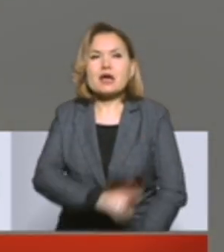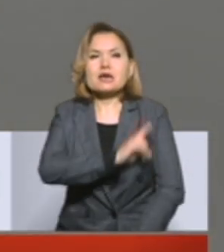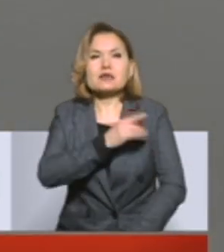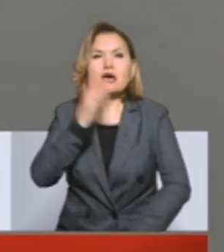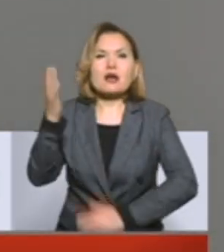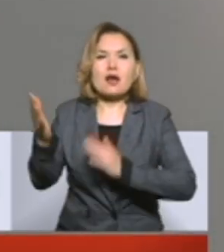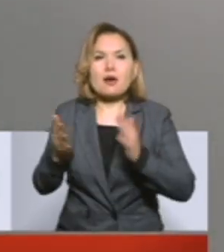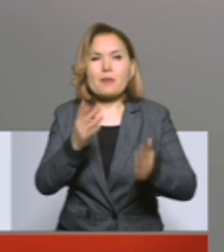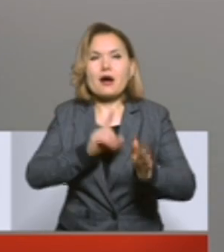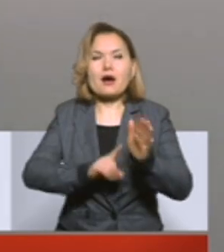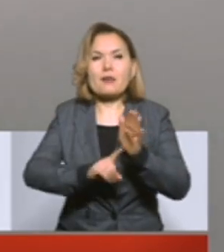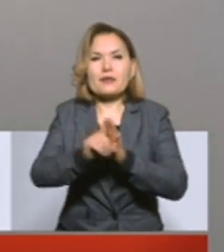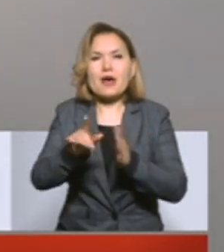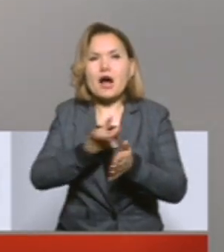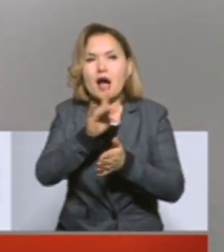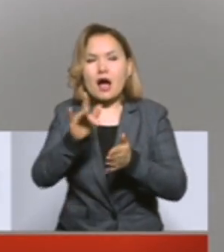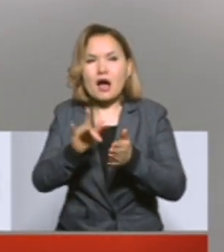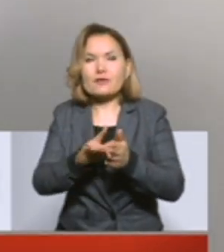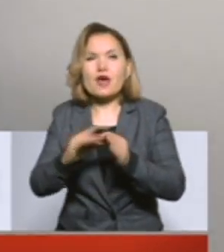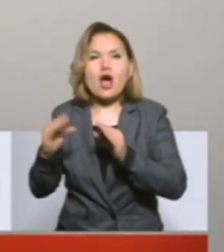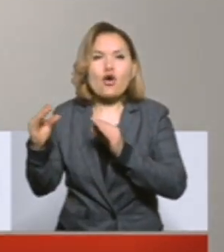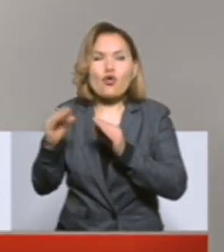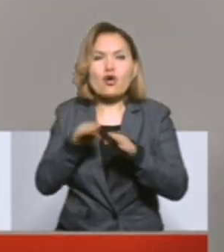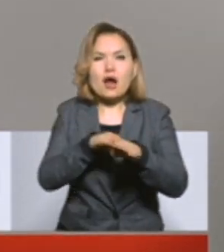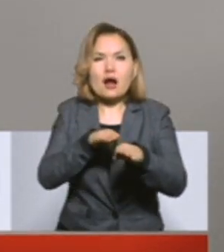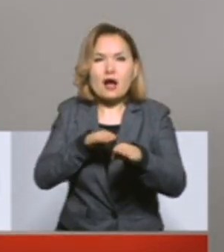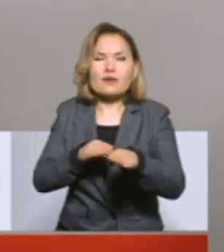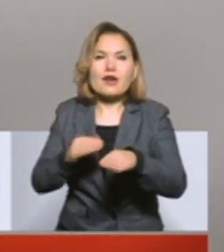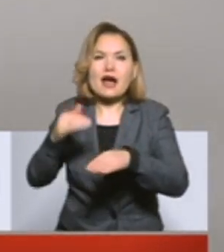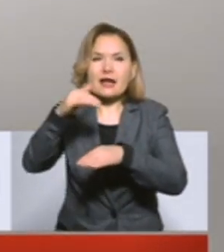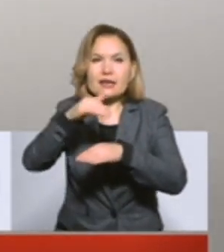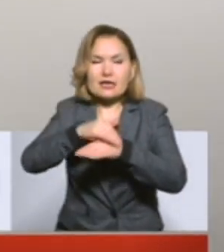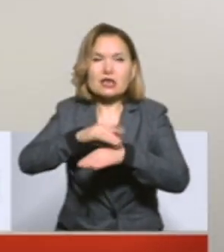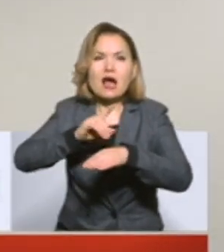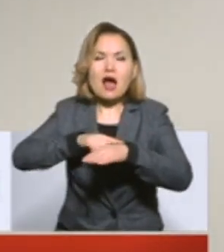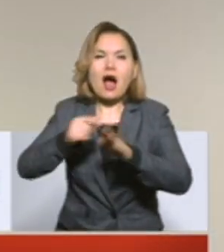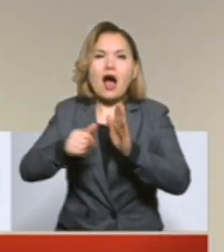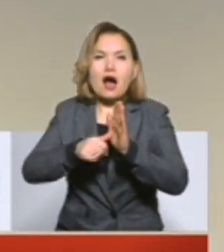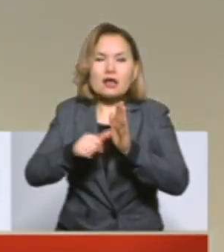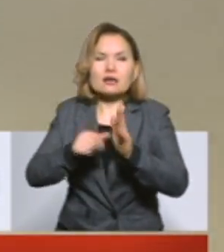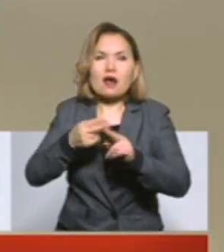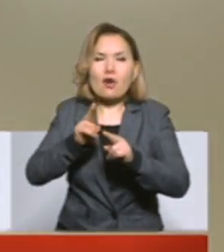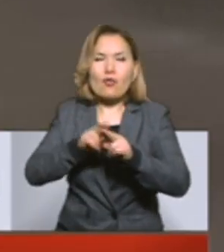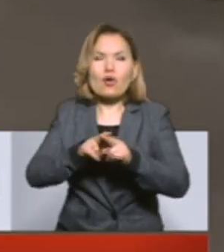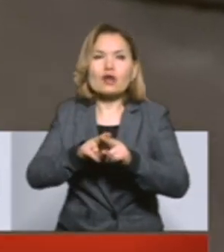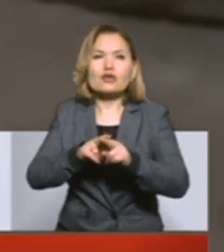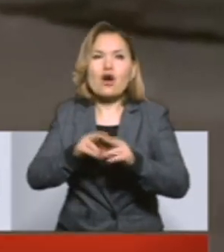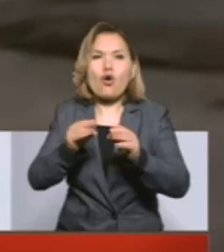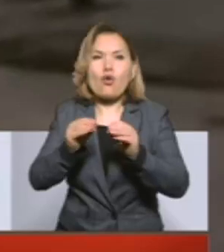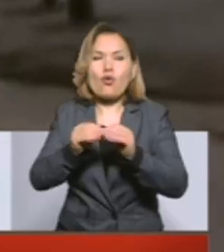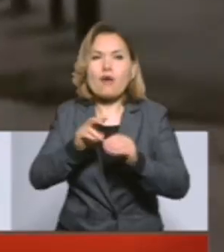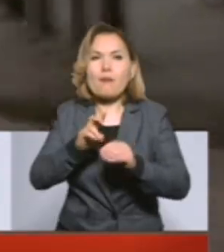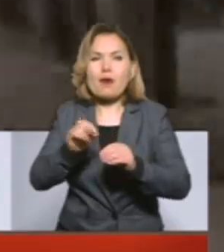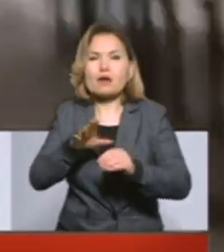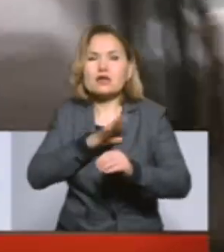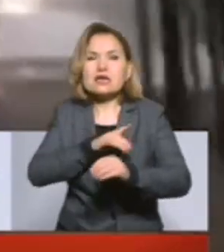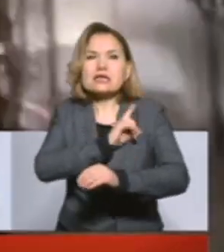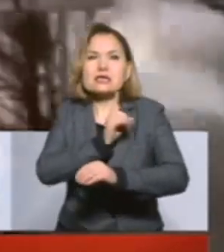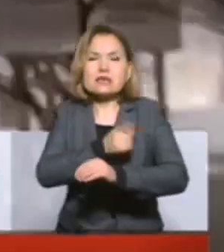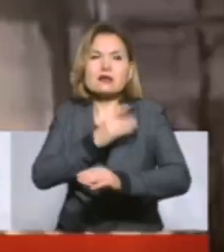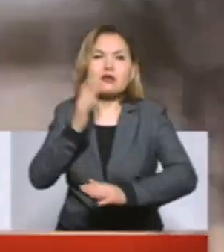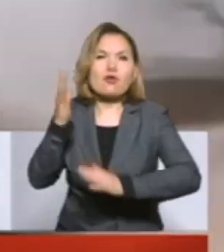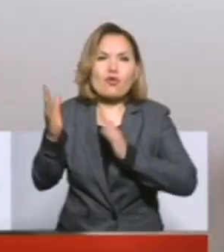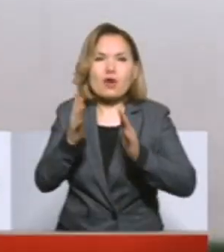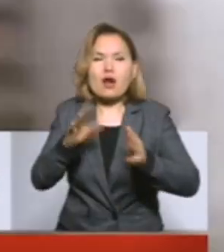Дауыл бастала салысымен қалада көлік кептелісі болып, кешкі 6 шамасында оның деңгейі 10 балға жетті. Өйткені жол көрінбей қалды.